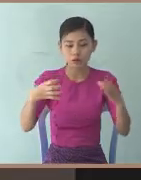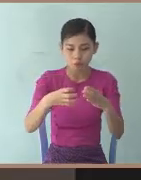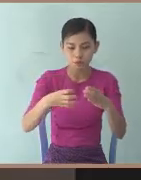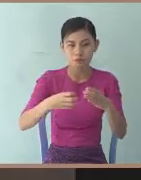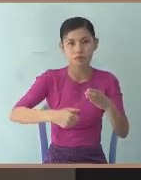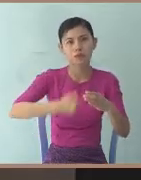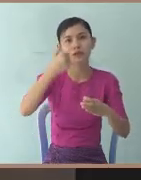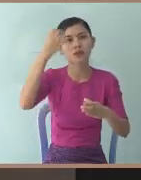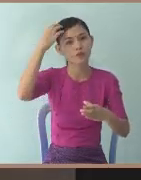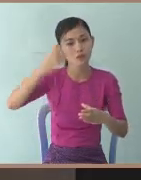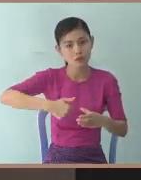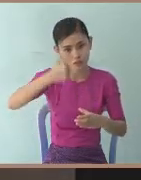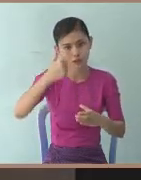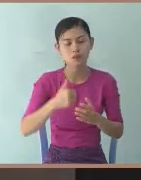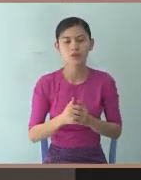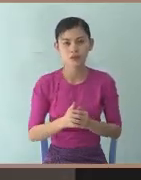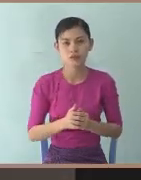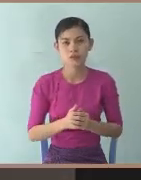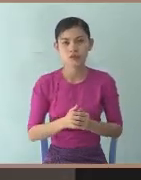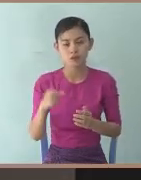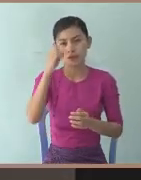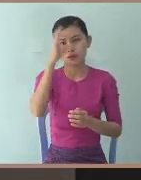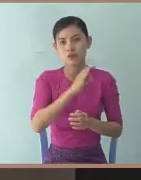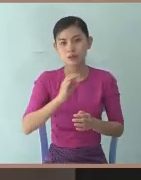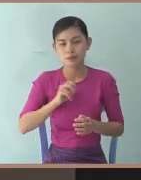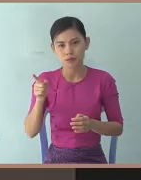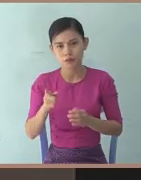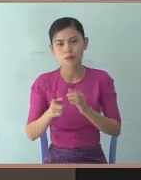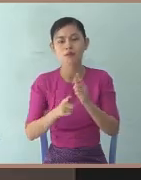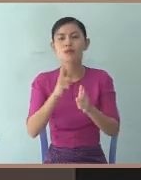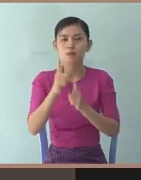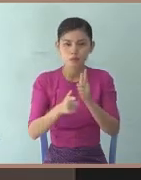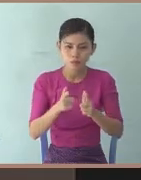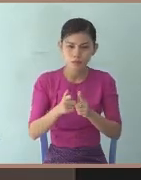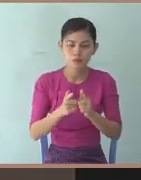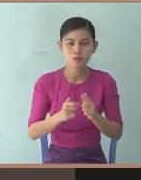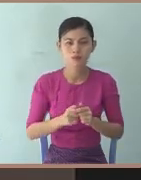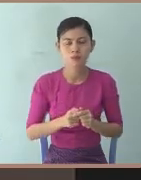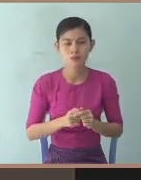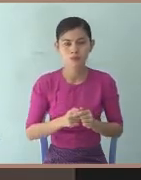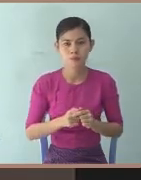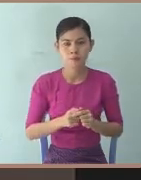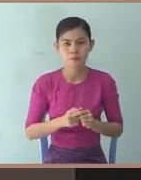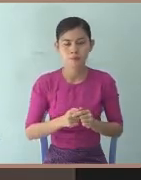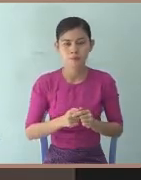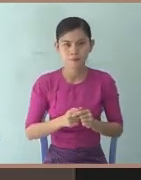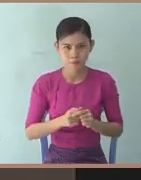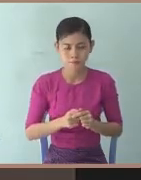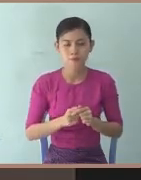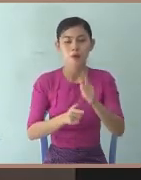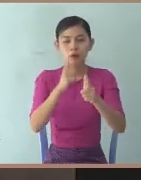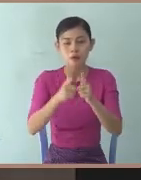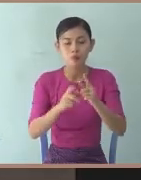နိုင်ရပါတီအနိုင်ရပါတီဖြစ်လာမယ်ဆိုလို့ရှိရင်ပေါ့နော်အာကျွန်တော်တို့ဒီအာဂရှင်ပြည်နယ်မှာရှိတဲ့ဒီလူမျိုးတွေရဲ့ပေါ့နော်သူတို့ရဲ့ဒီ